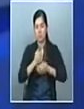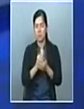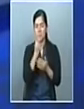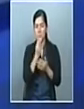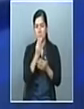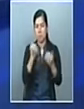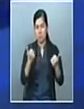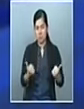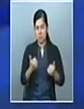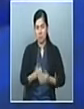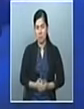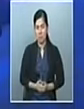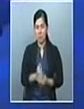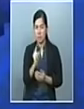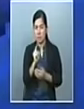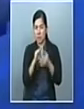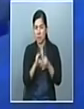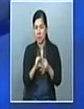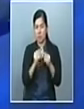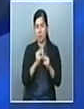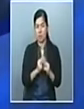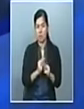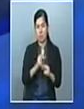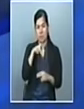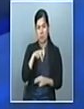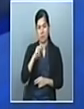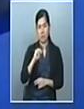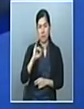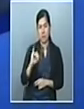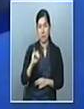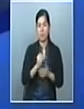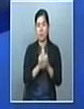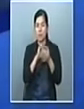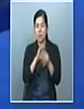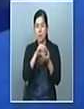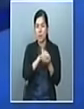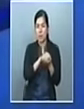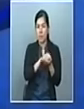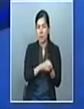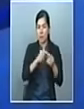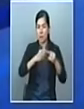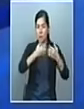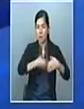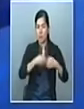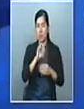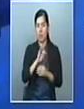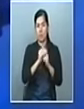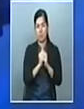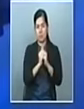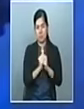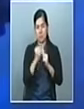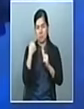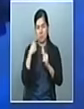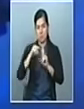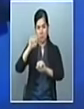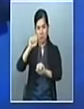วันนี้ก็คือตัวเลขทางด้านของ PMI นะคะทั้งภาคการผลิตและภาคบริการของจีนค่ะมีการประกาศออกมาใน2หน่วยงานด้วยกันนะค